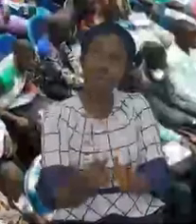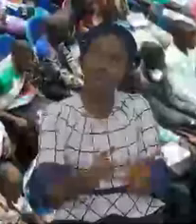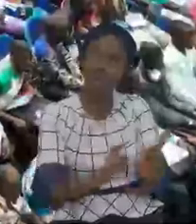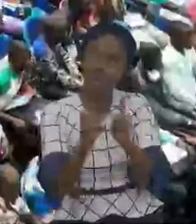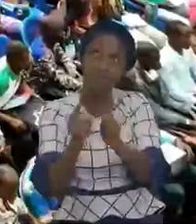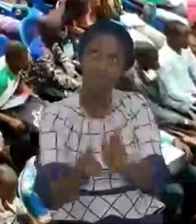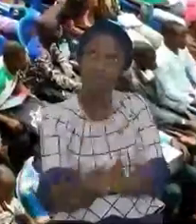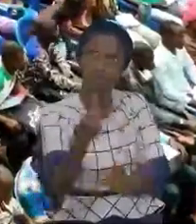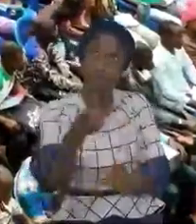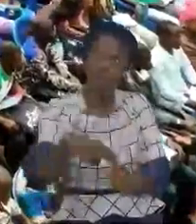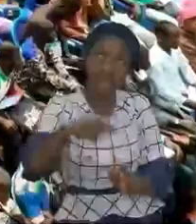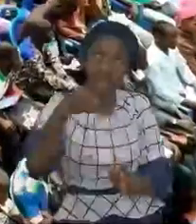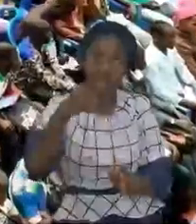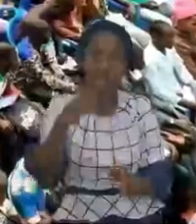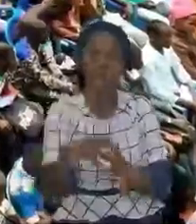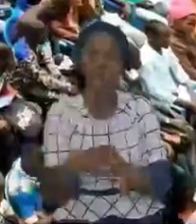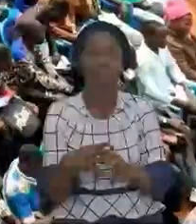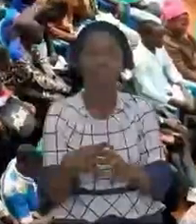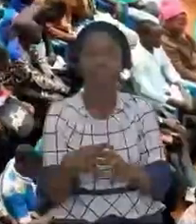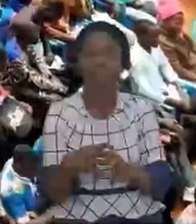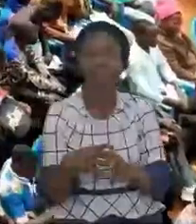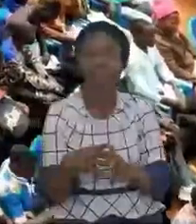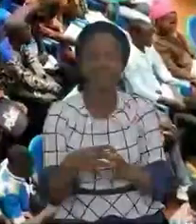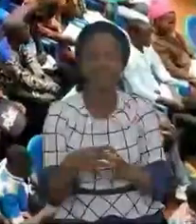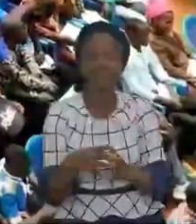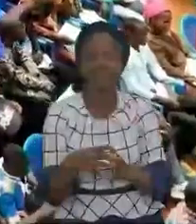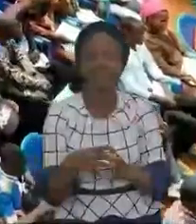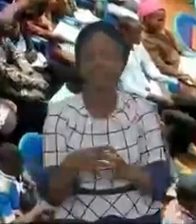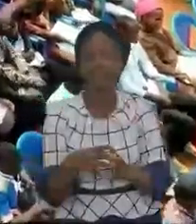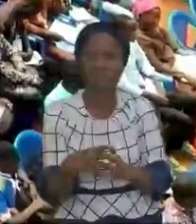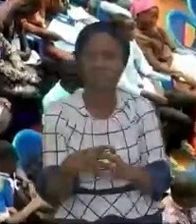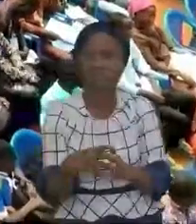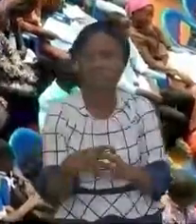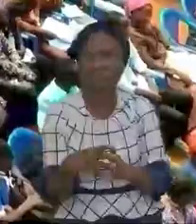les gars, de la voie barricadée de la limitation.